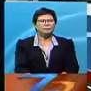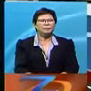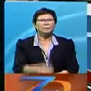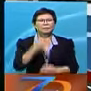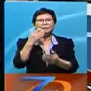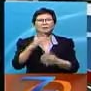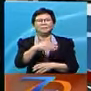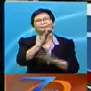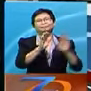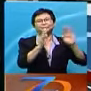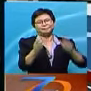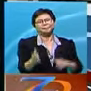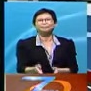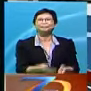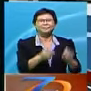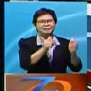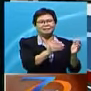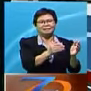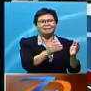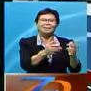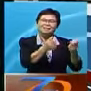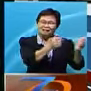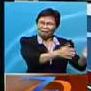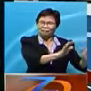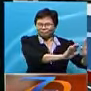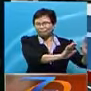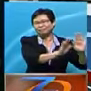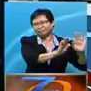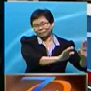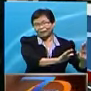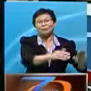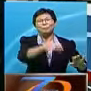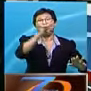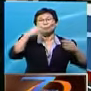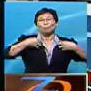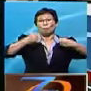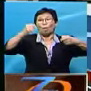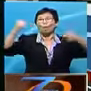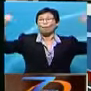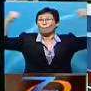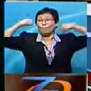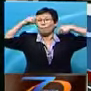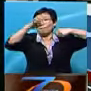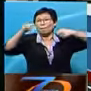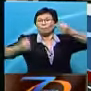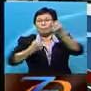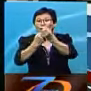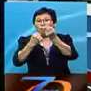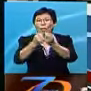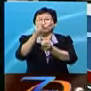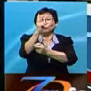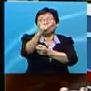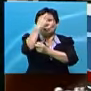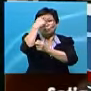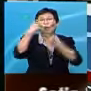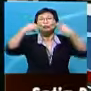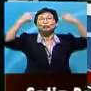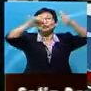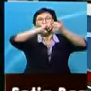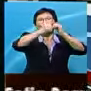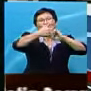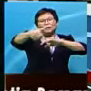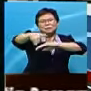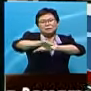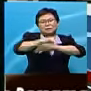Baiklah, kita tinggalkan isu pena pemacu. Minuman berkhasiat terkenal Milo diumumkan sebagai penaja kedua bagi menjayakan Sukan